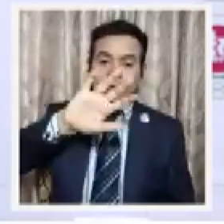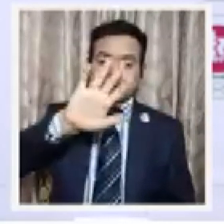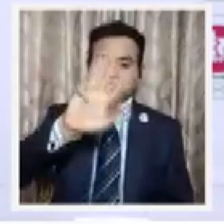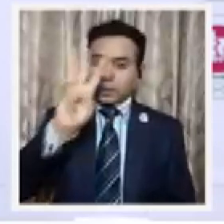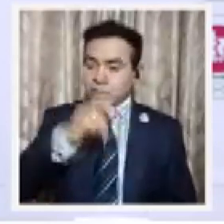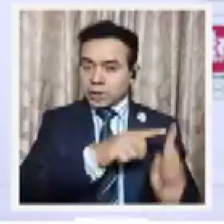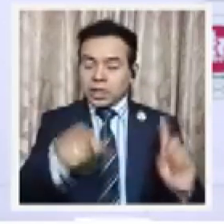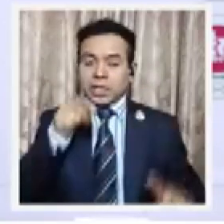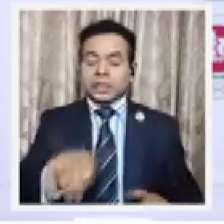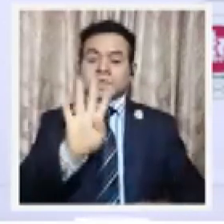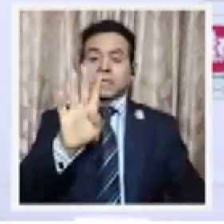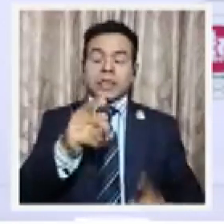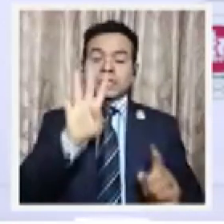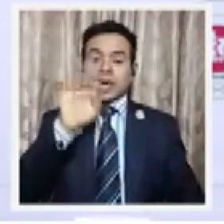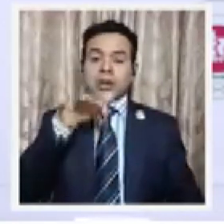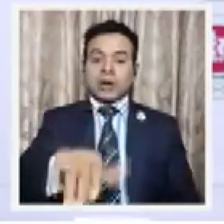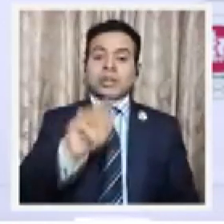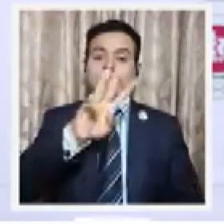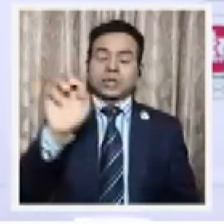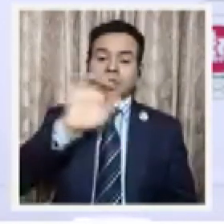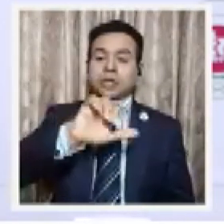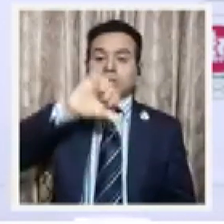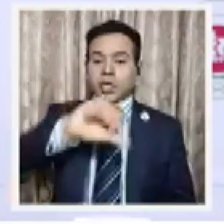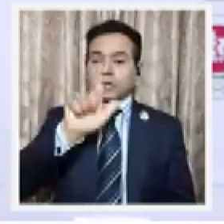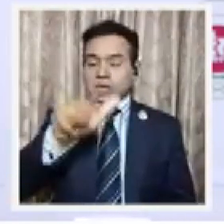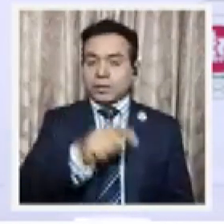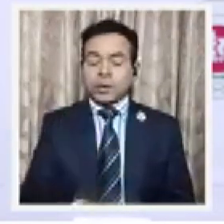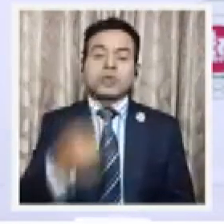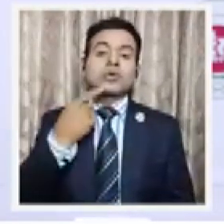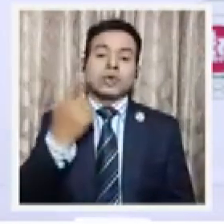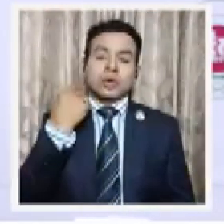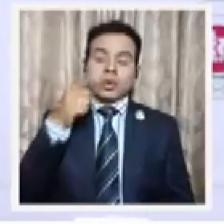24 ঘন্টায় কোয়ারেন্টাইনে যুক্ত হয়েছেন 2,453 জন, এ পর্যন্ত কোয়ারেন্টাইন